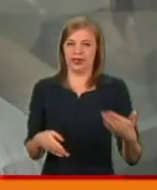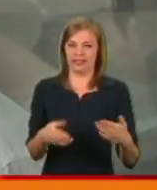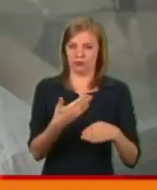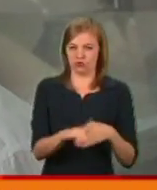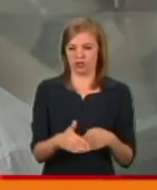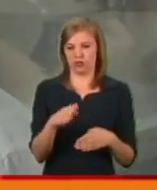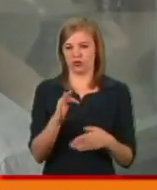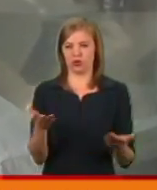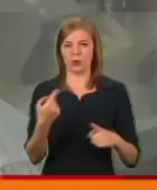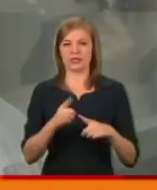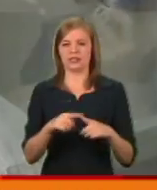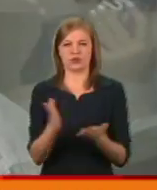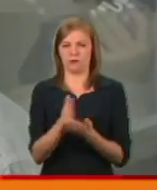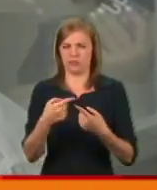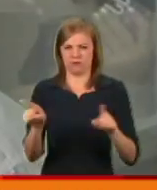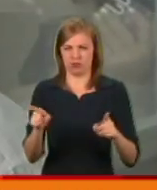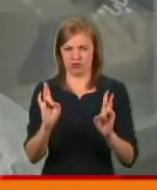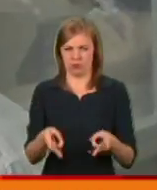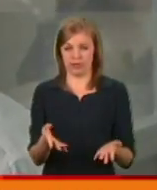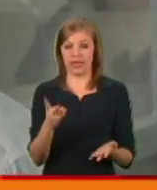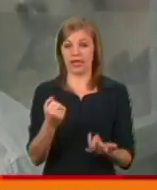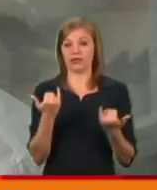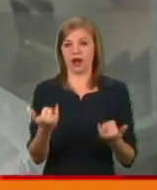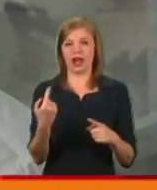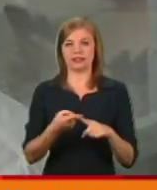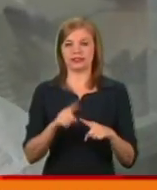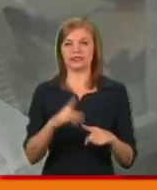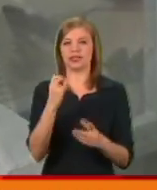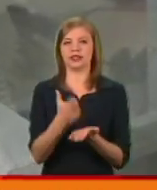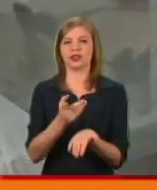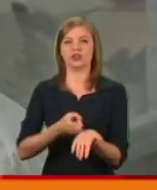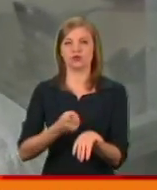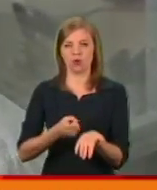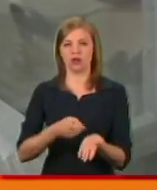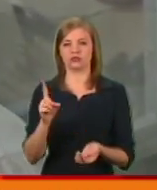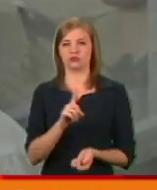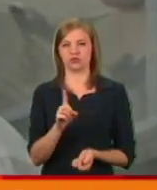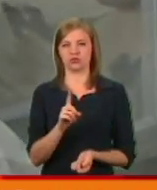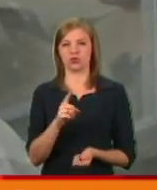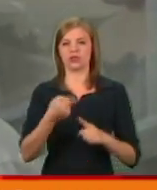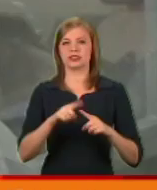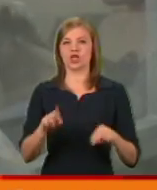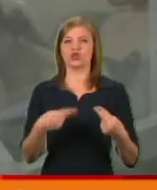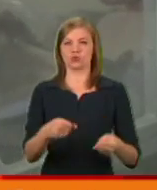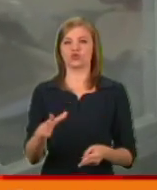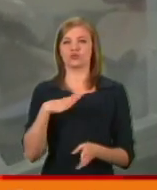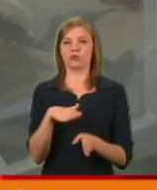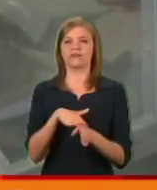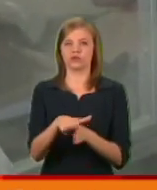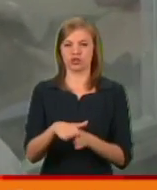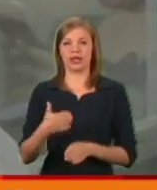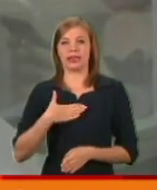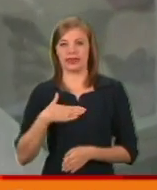частини, то це інша подія. І наразі це не є доказом того, що цей злочин був вчинений